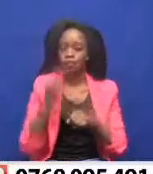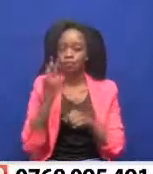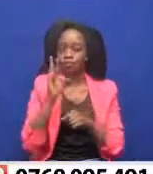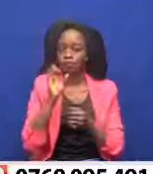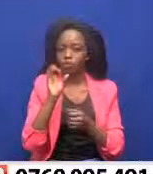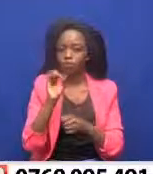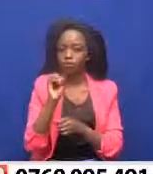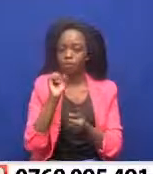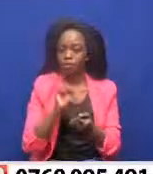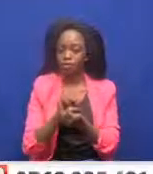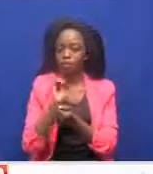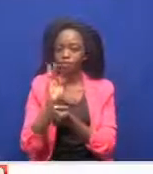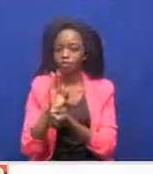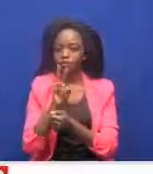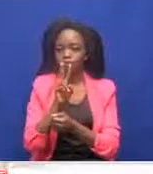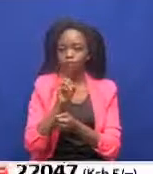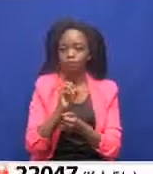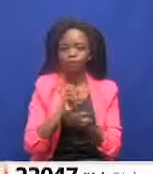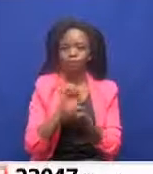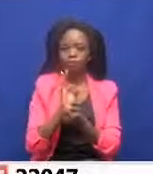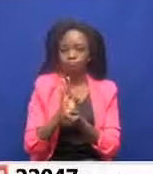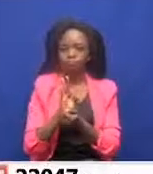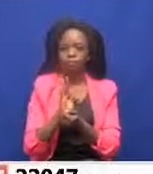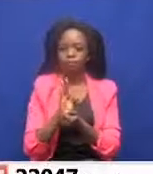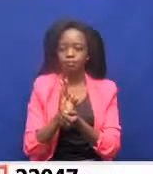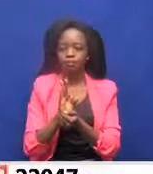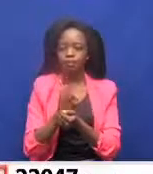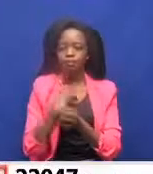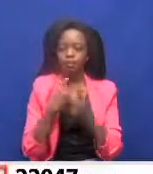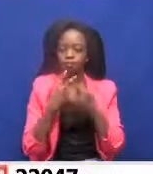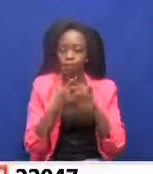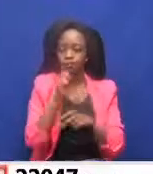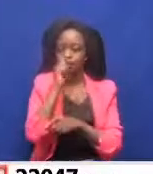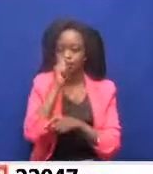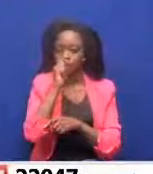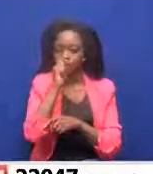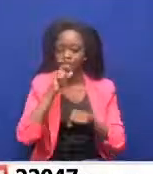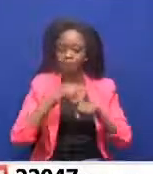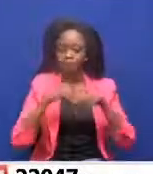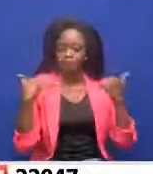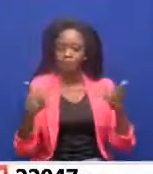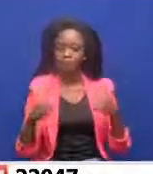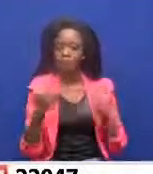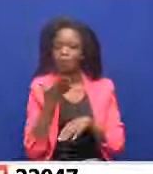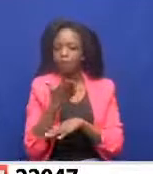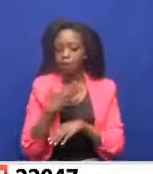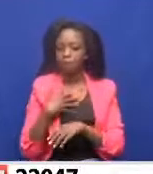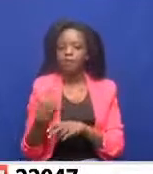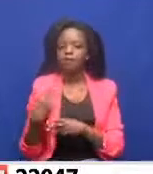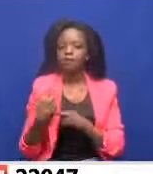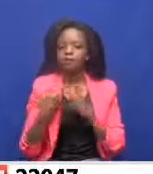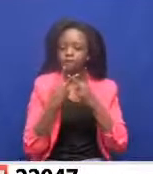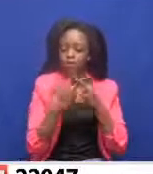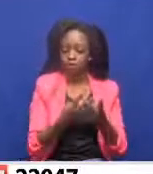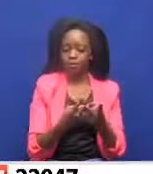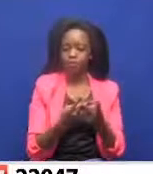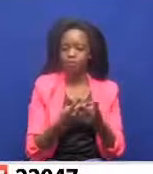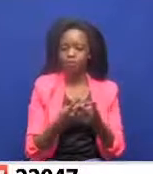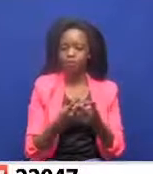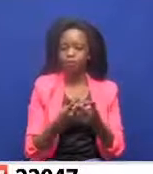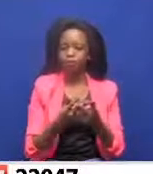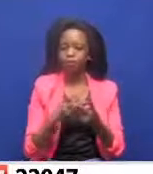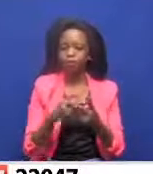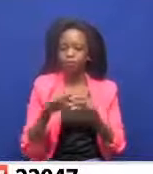2013. Niliweza kuonekana Dar es Salaam, walikuwa na mechi, Yanga walikuwa wanacheza na Tusker